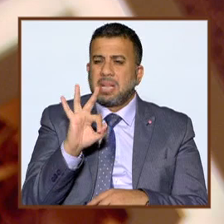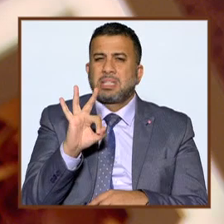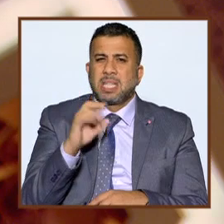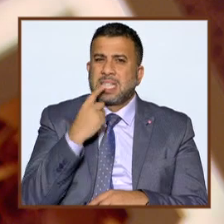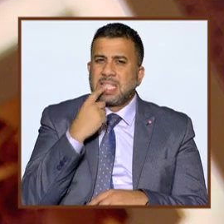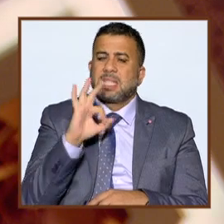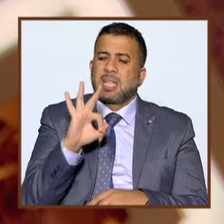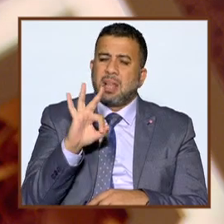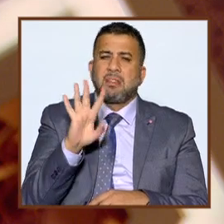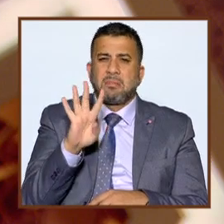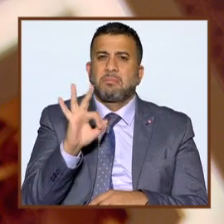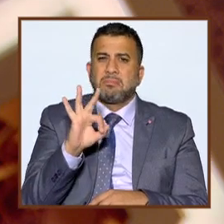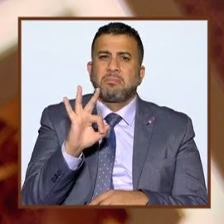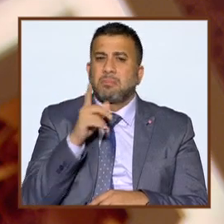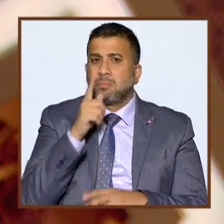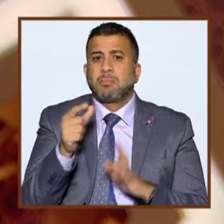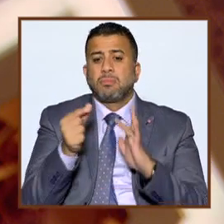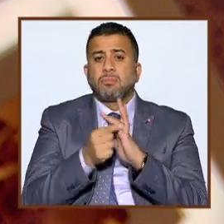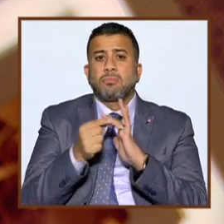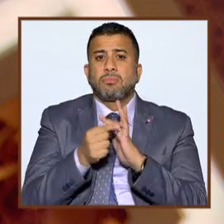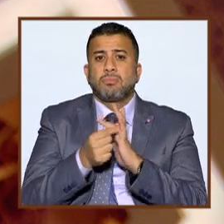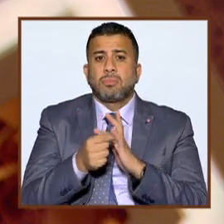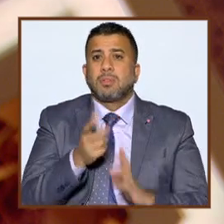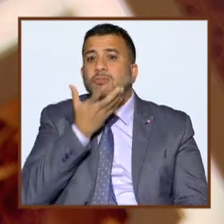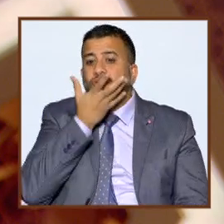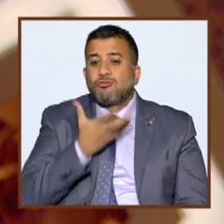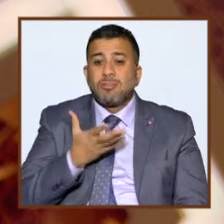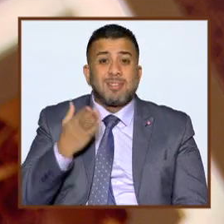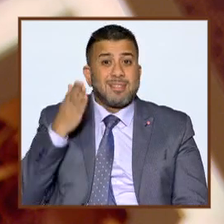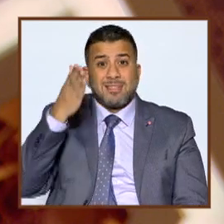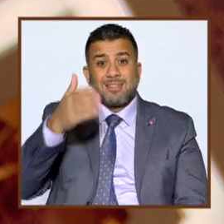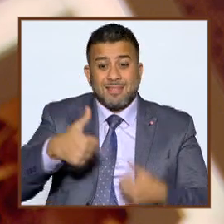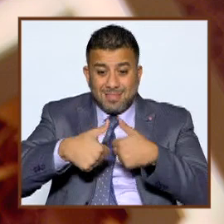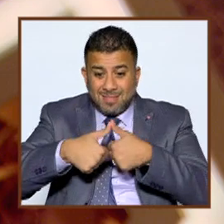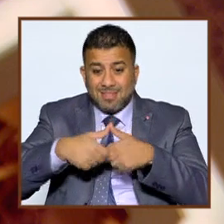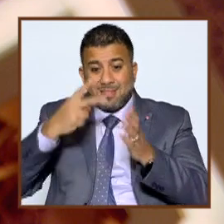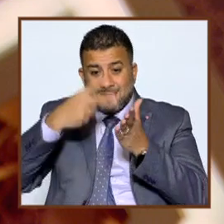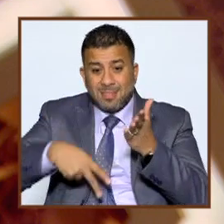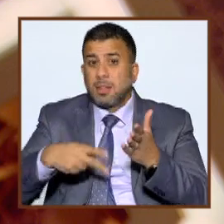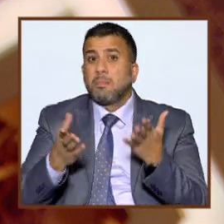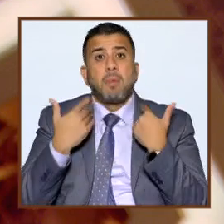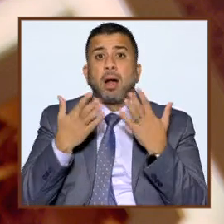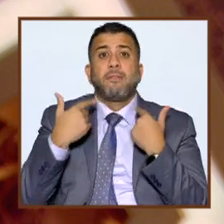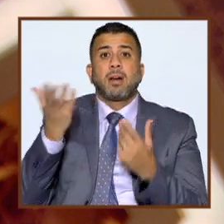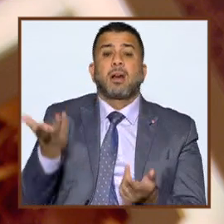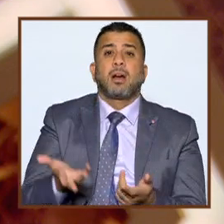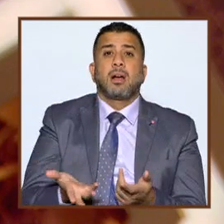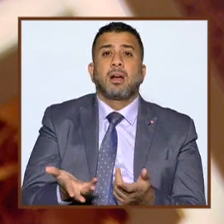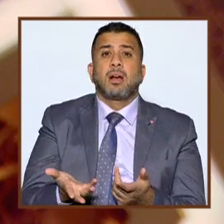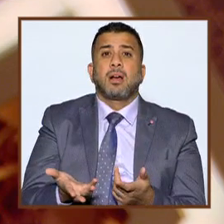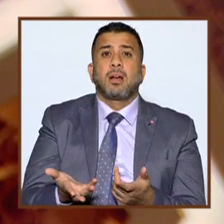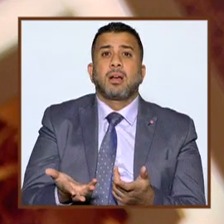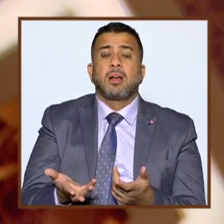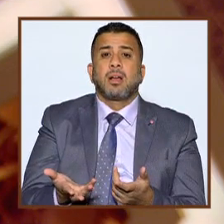3 سنين. وتزوجها يا شيخ زواجهم هم، ما راح عند شيخ مثل ما نحن عقد وشهود ومثل الزواج الإسلامي، لا